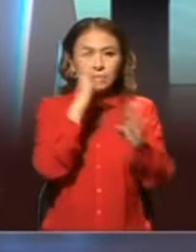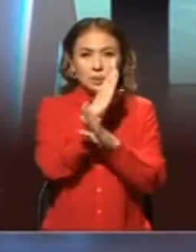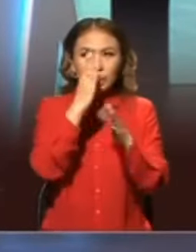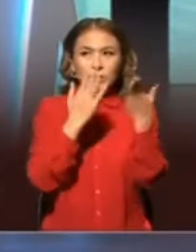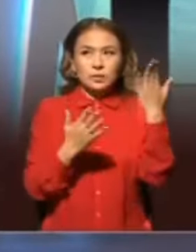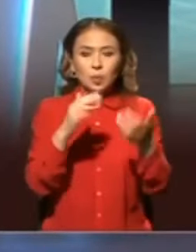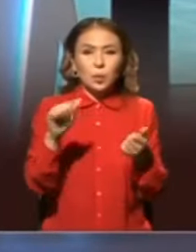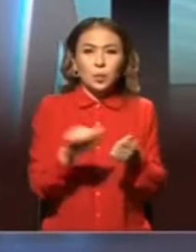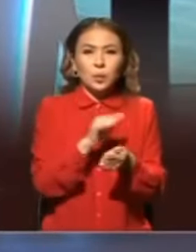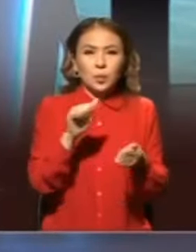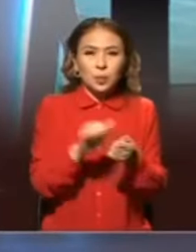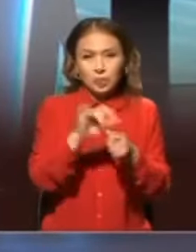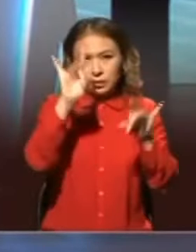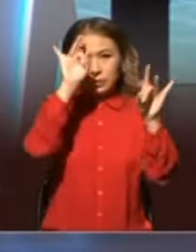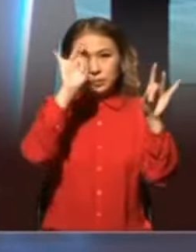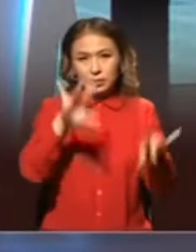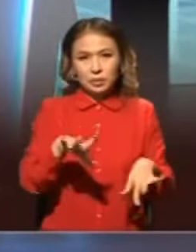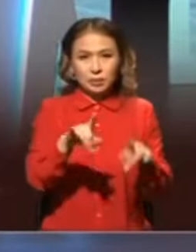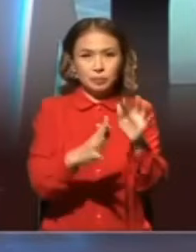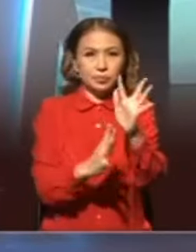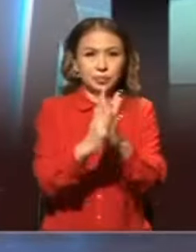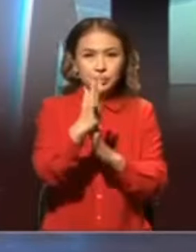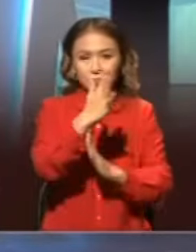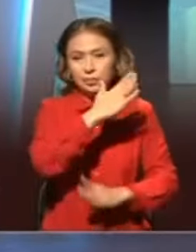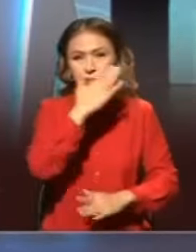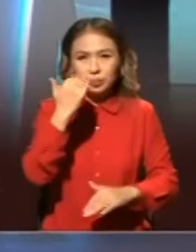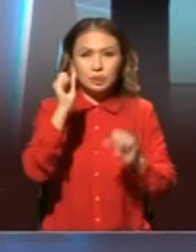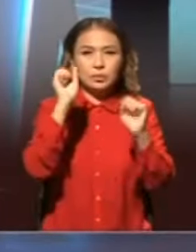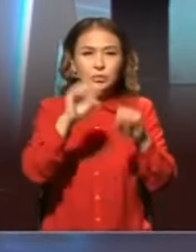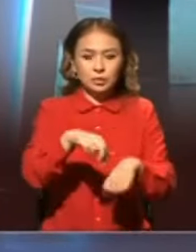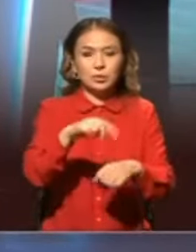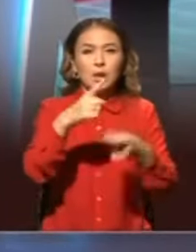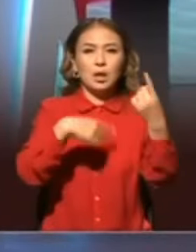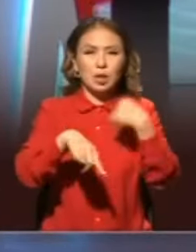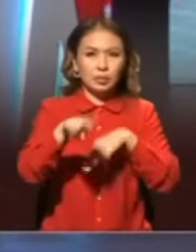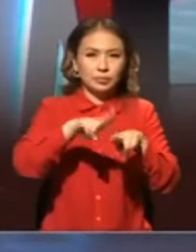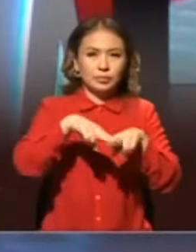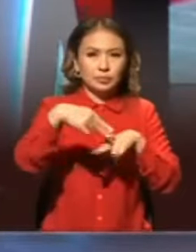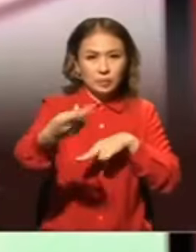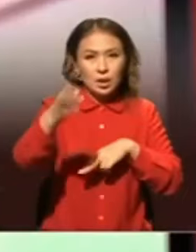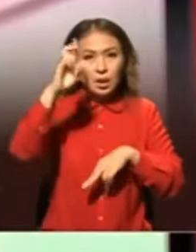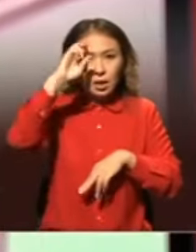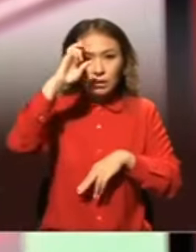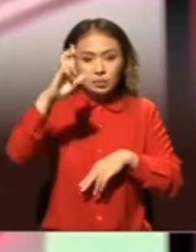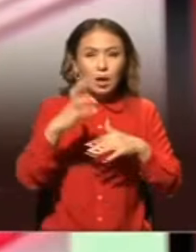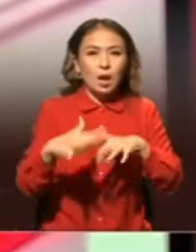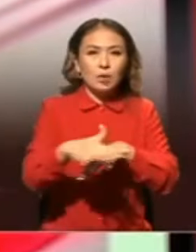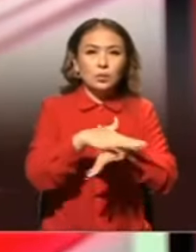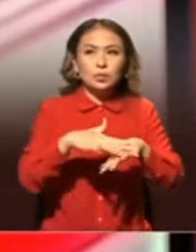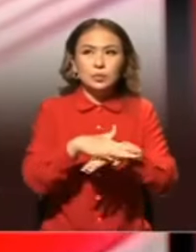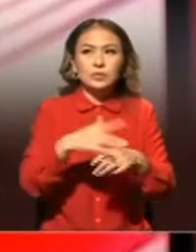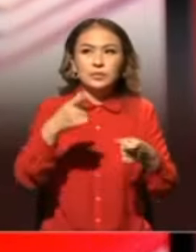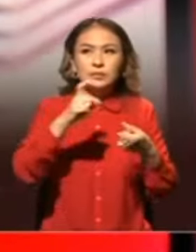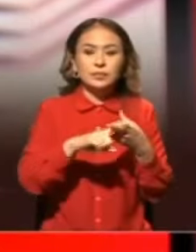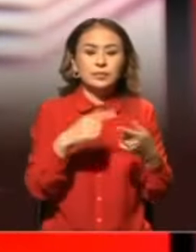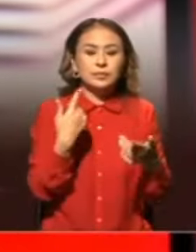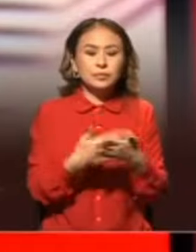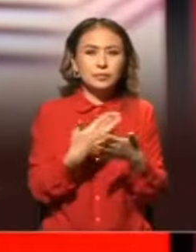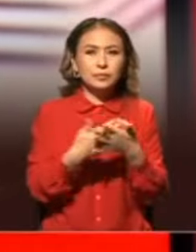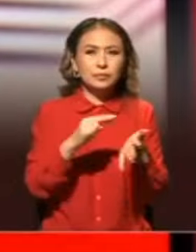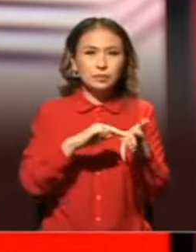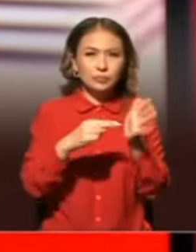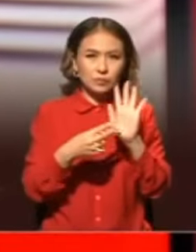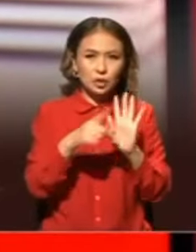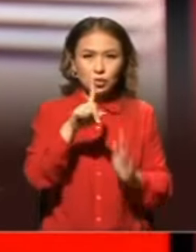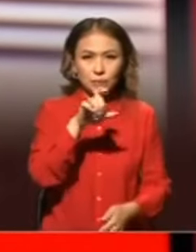де құрғақшылық болып кетіп мысалы астығы шықпай қалса оны қайтарады ақшасын. Екіншісі жаңағы нарықтың жағдайына. Мысалы жоспар